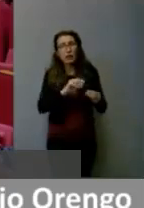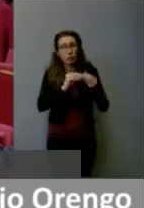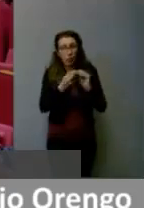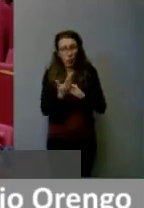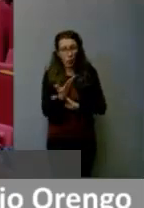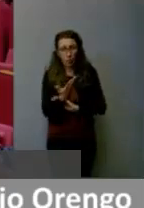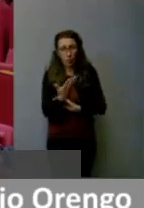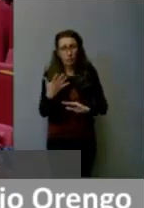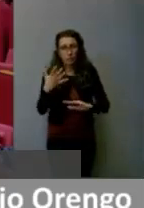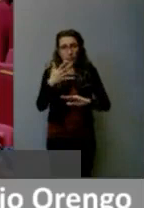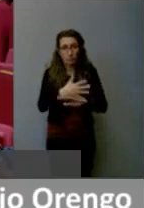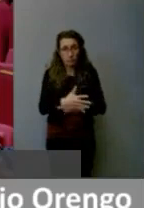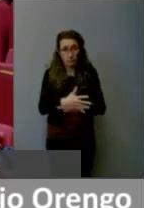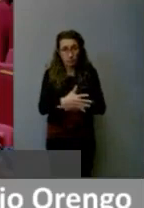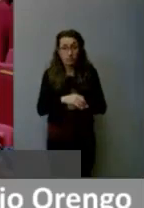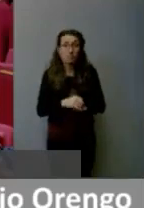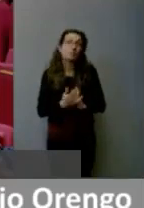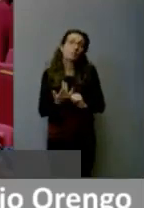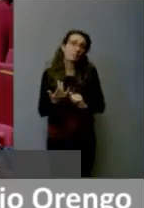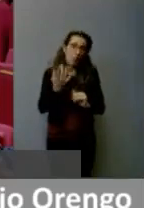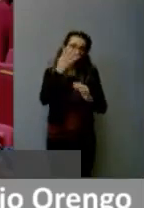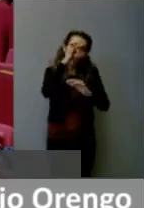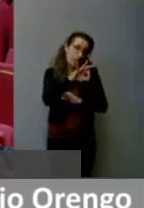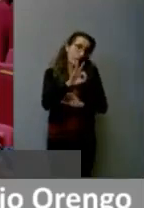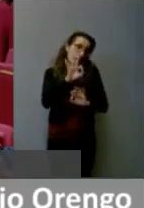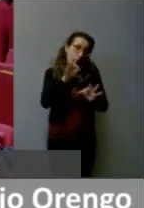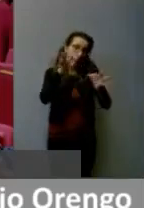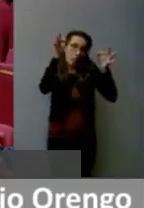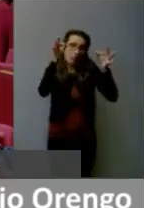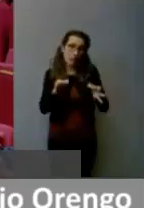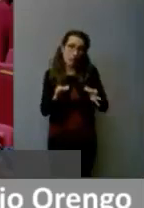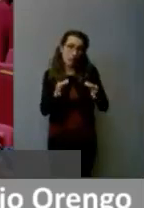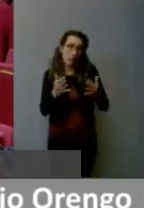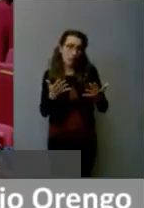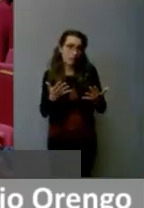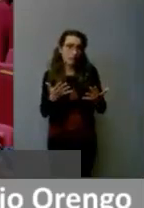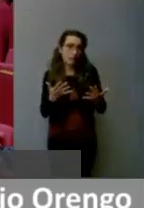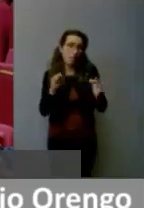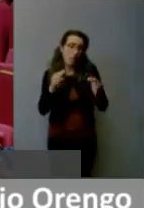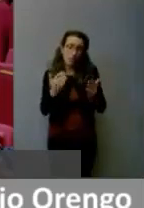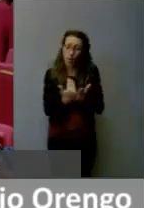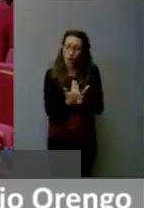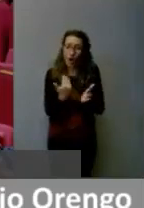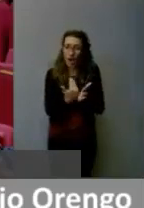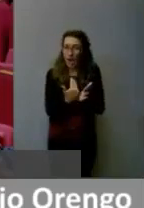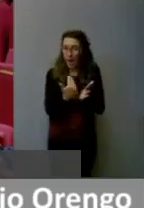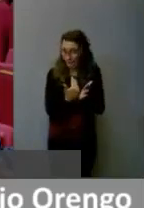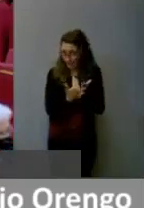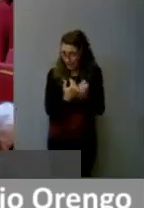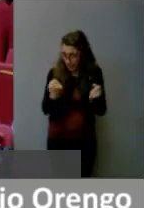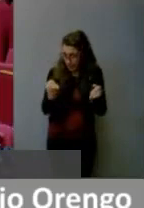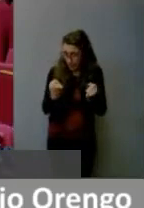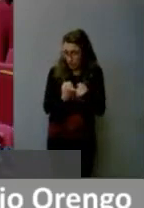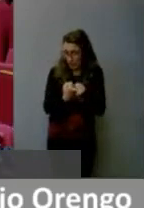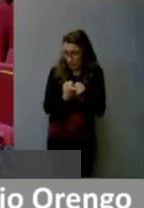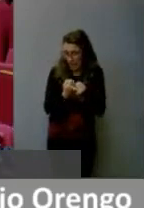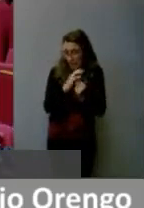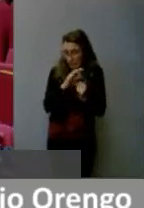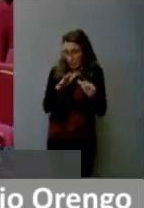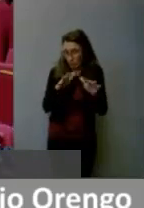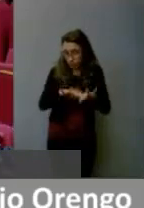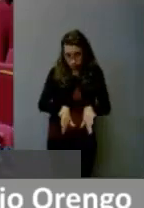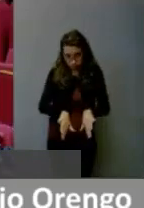verificata e altrettanto eventualmente messa in sicurezza in modo e maniera che non accadano successivamente cose